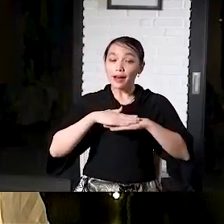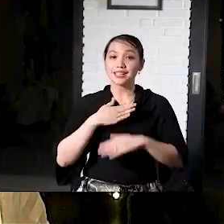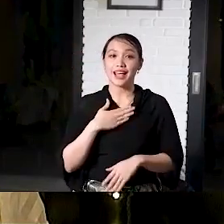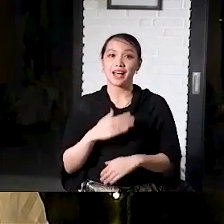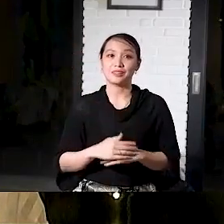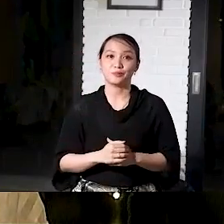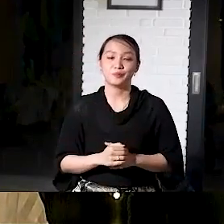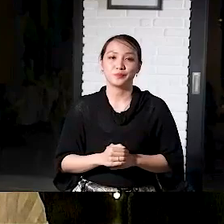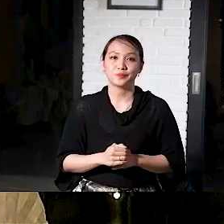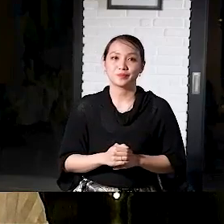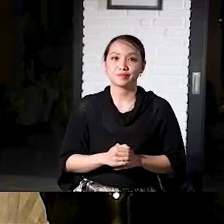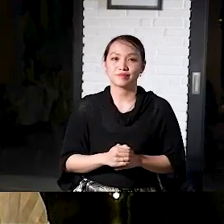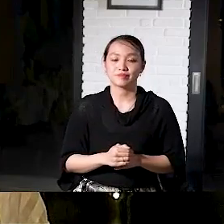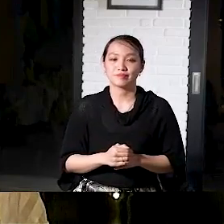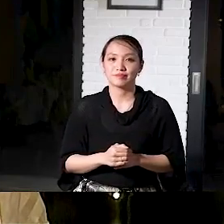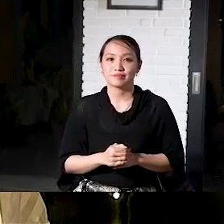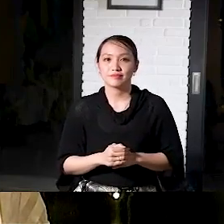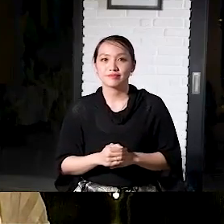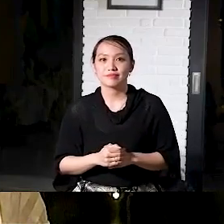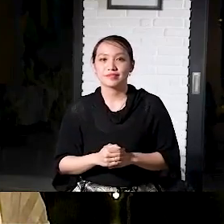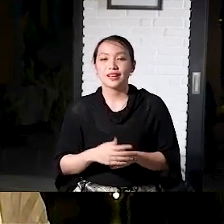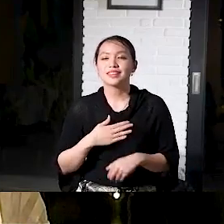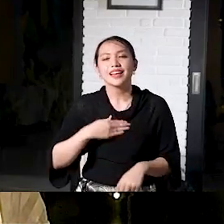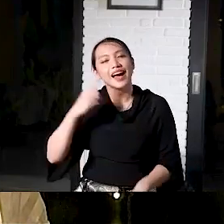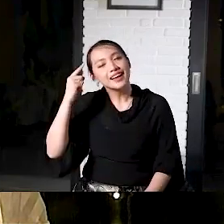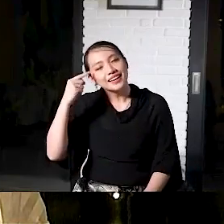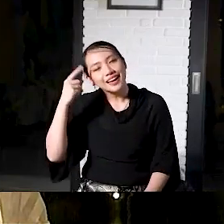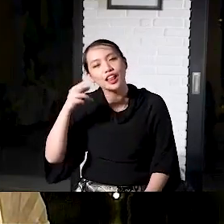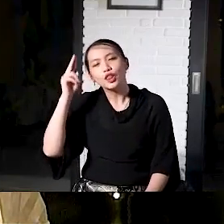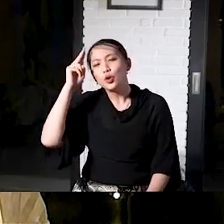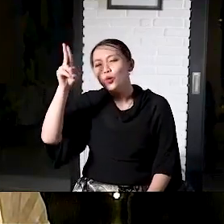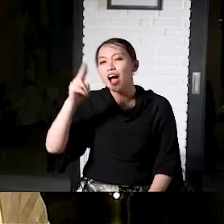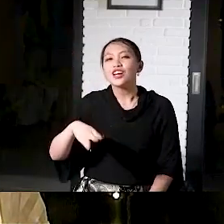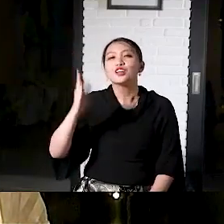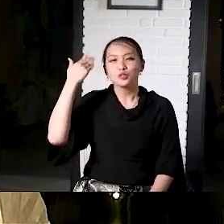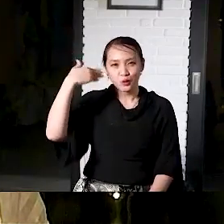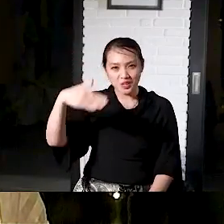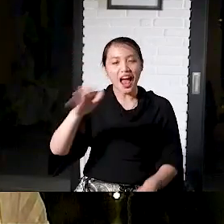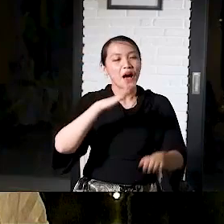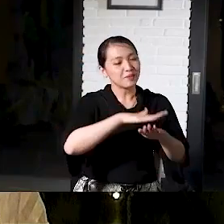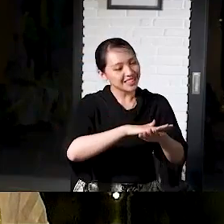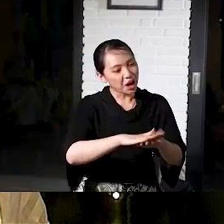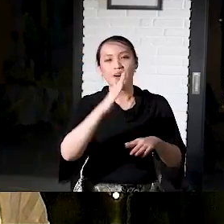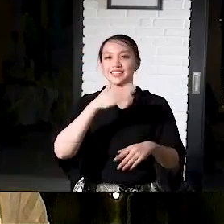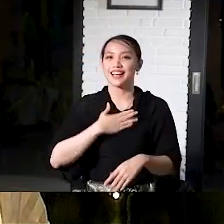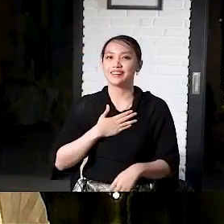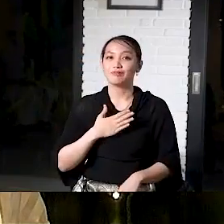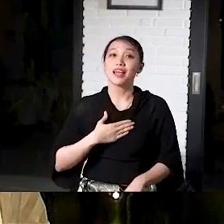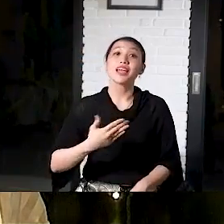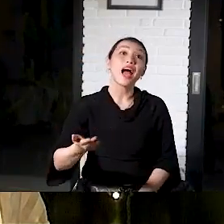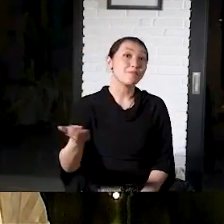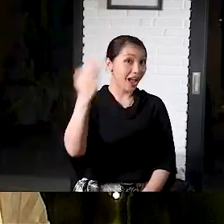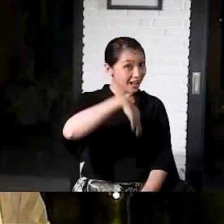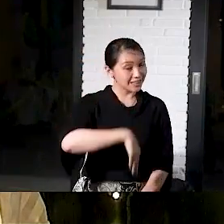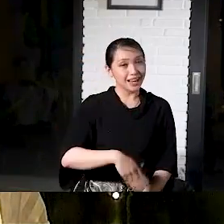dinyanyikan, saya mengingat bahwa Tuhan sudah menjamah saya. Saya mau mengajak Anda menyanyikan lagu